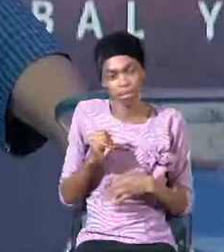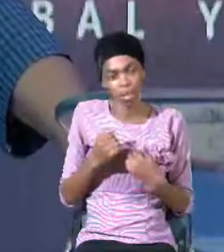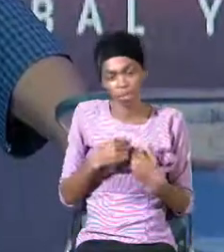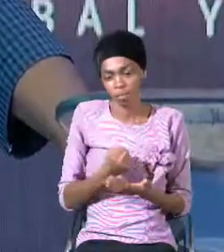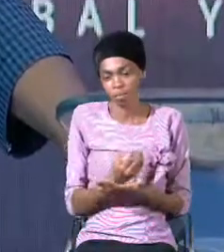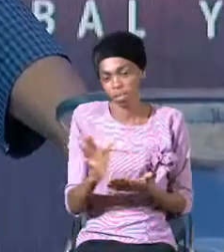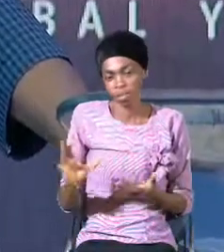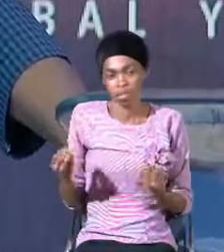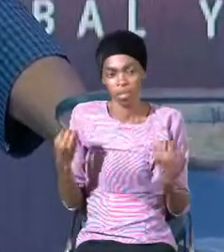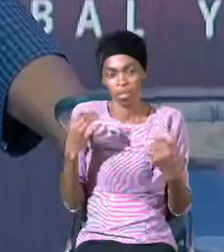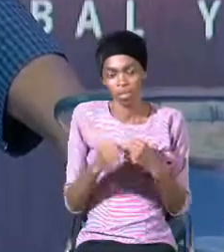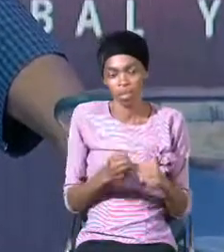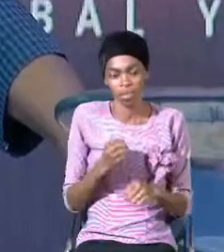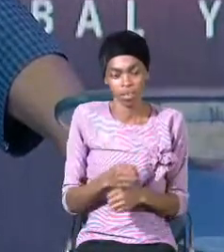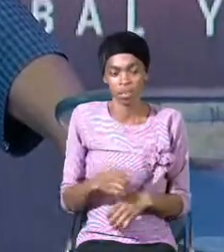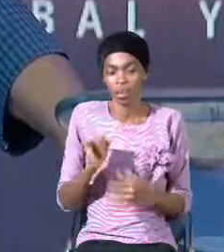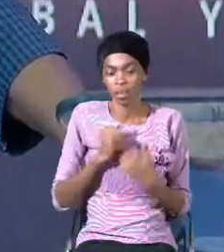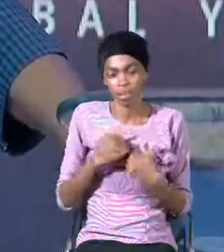années, si je savais,